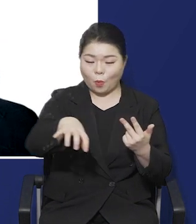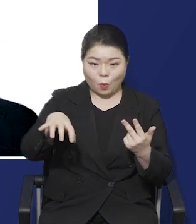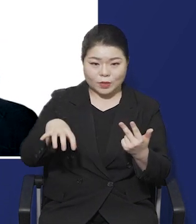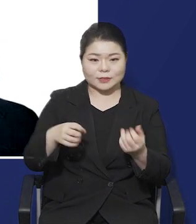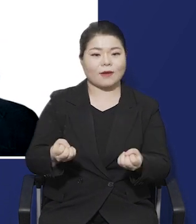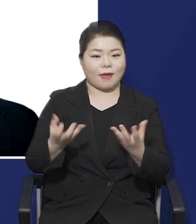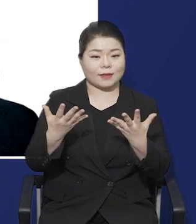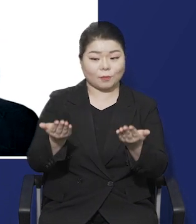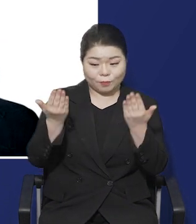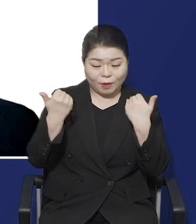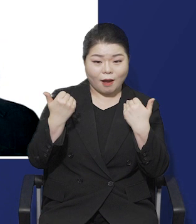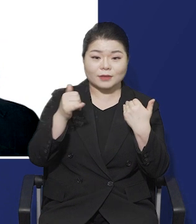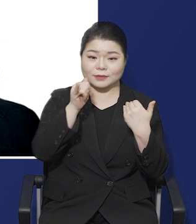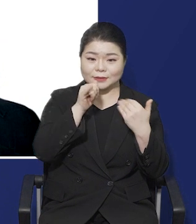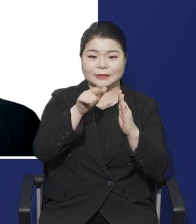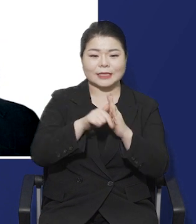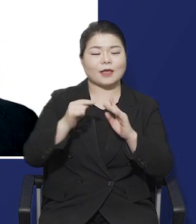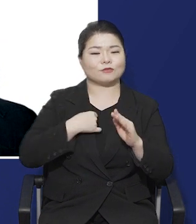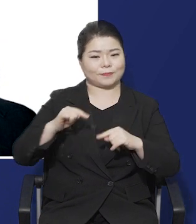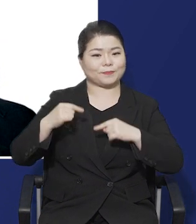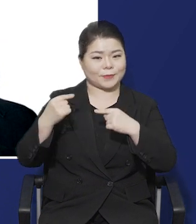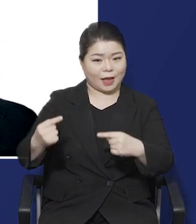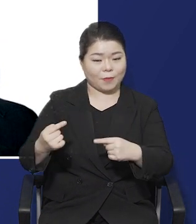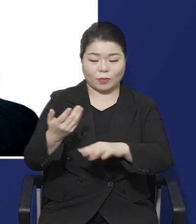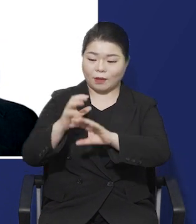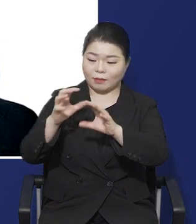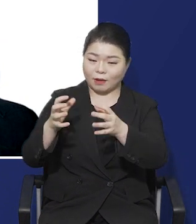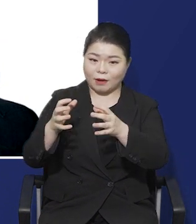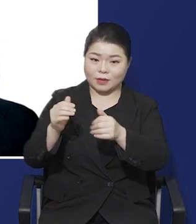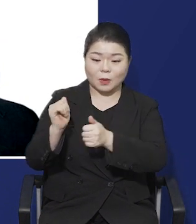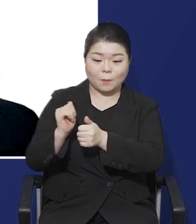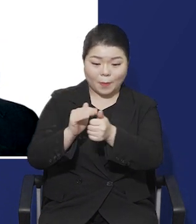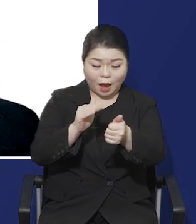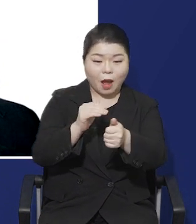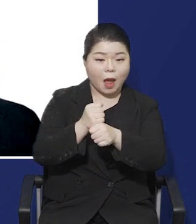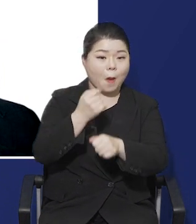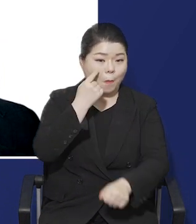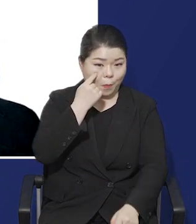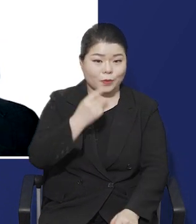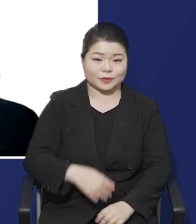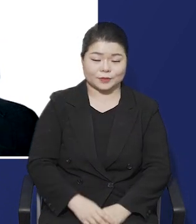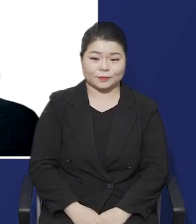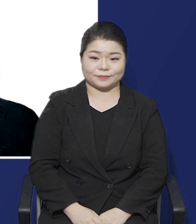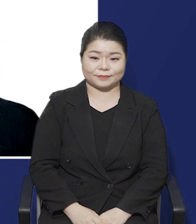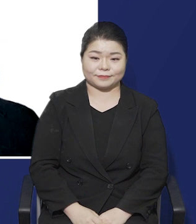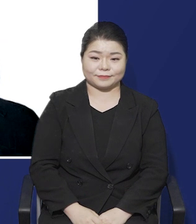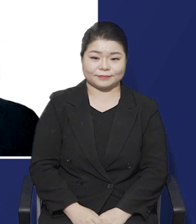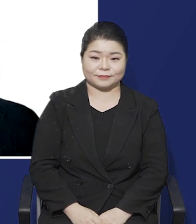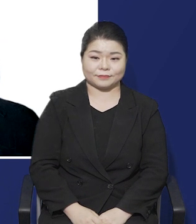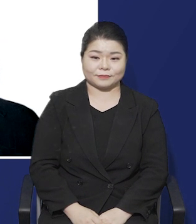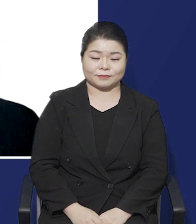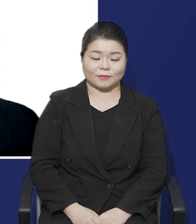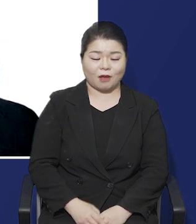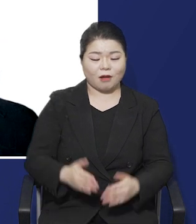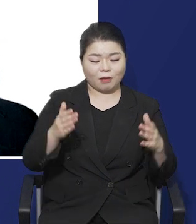이런 행사를 주최하고 해외에서 해외로 파견하게 됩니다. 물론 이게